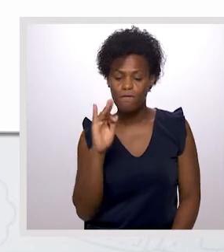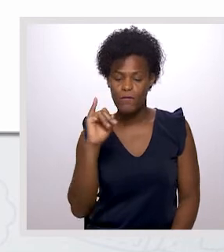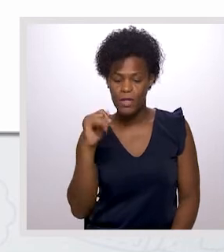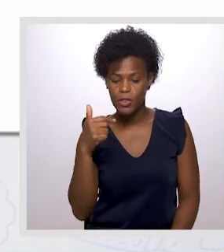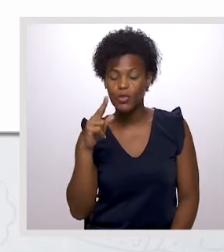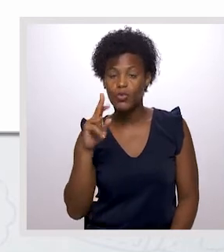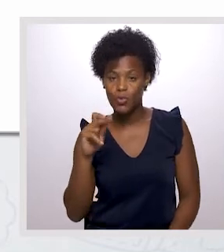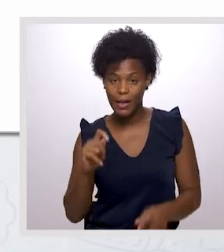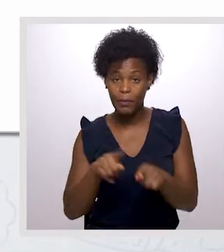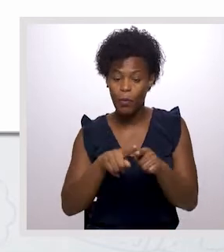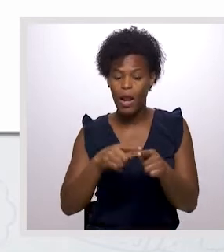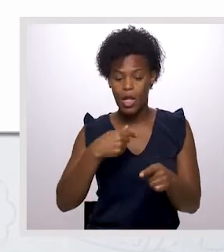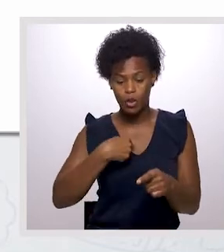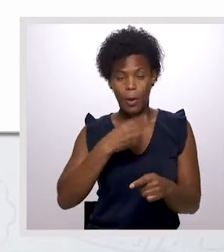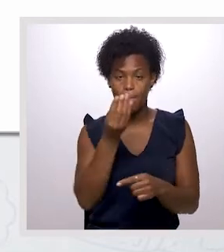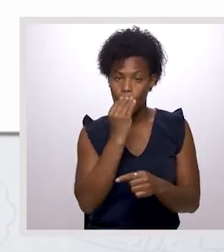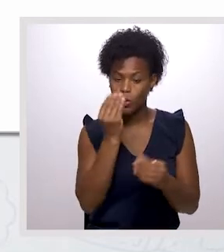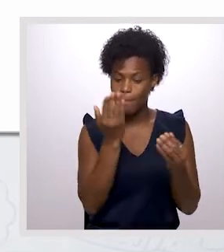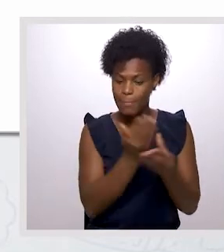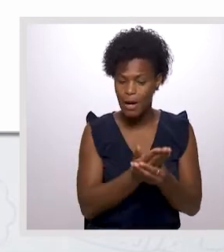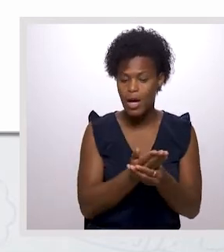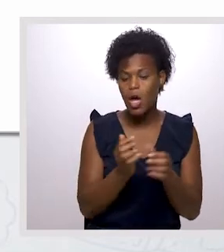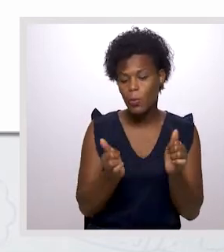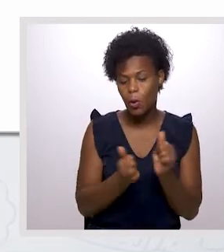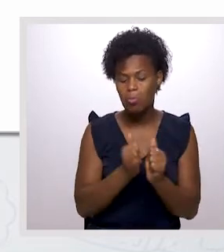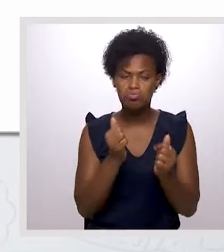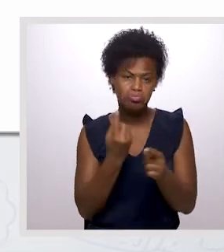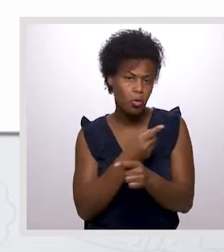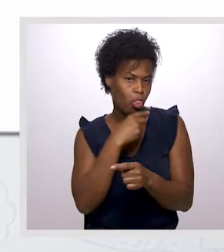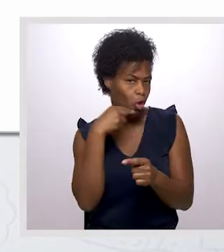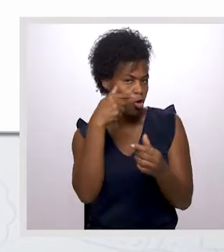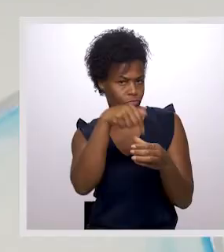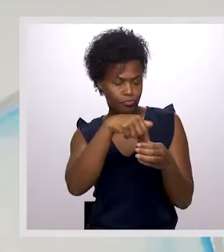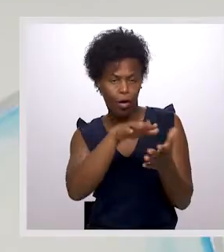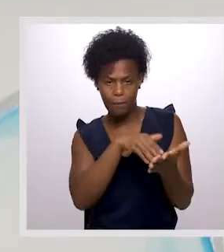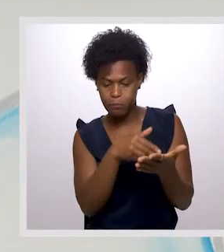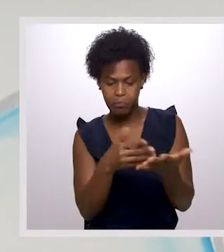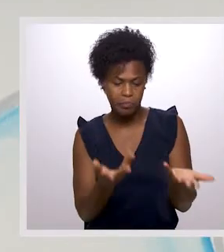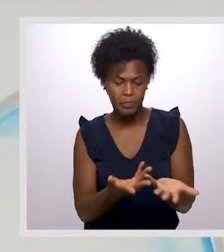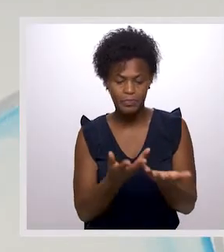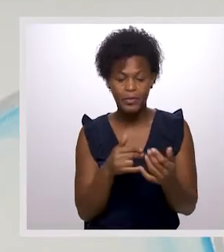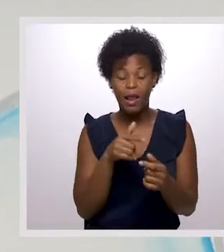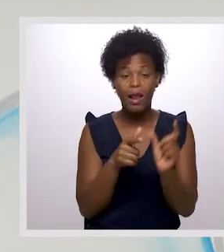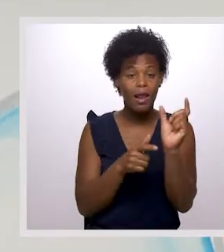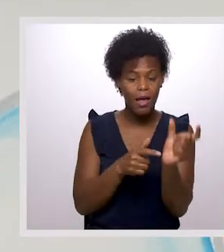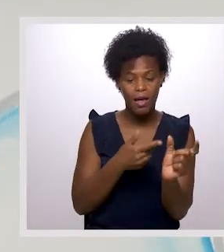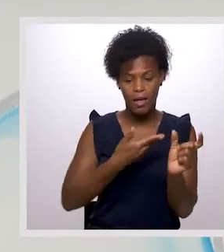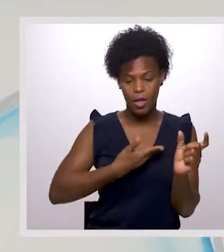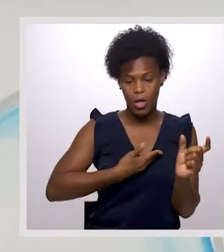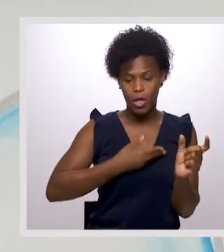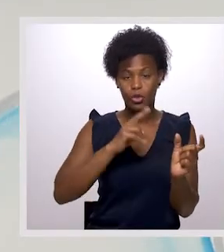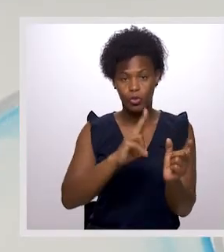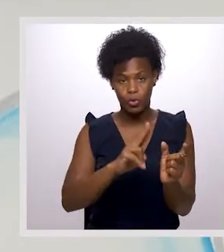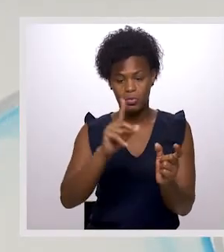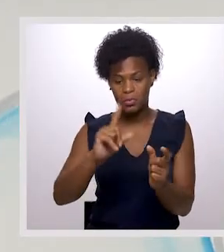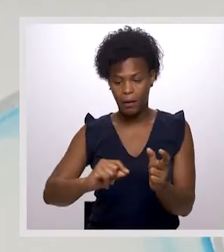mots « du » et « de la », ce sont des mots utilisés pour exprimer